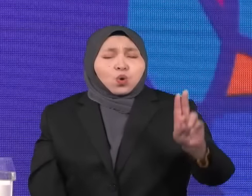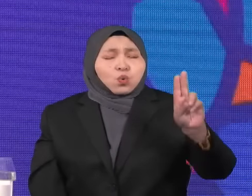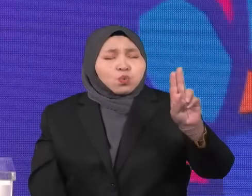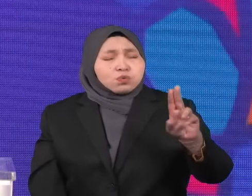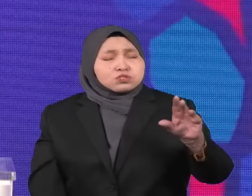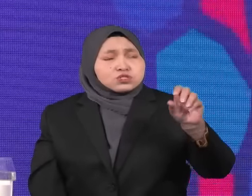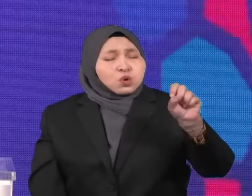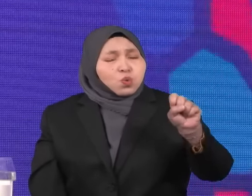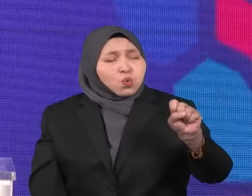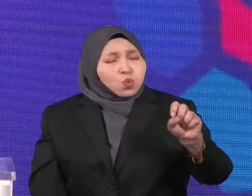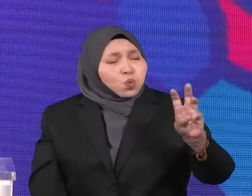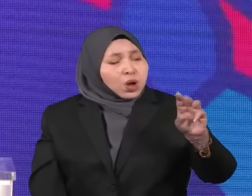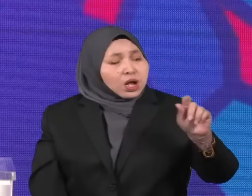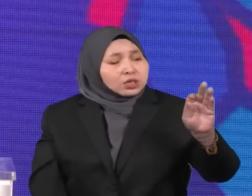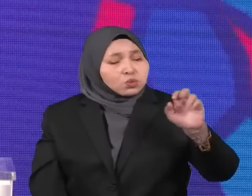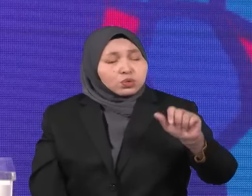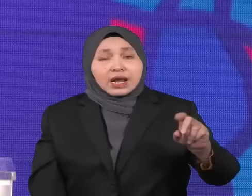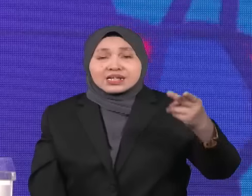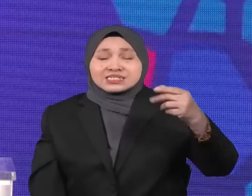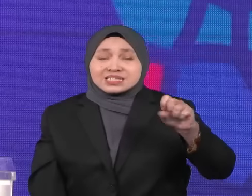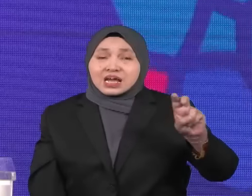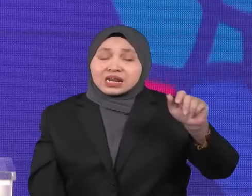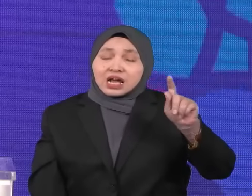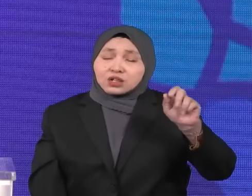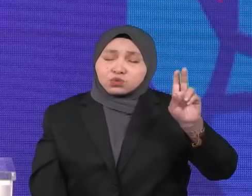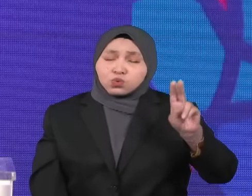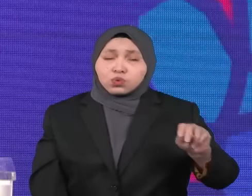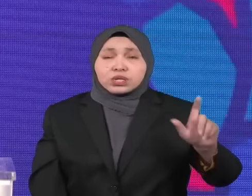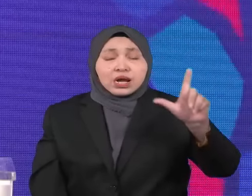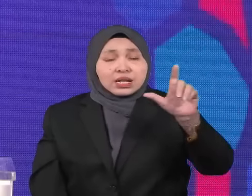uswatun hasanatun liman